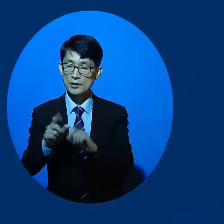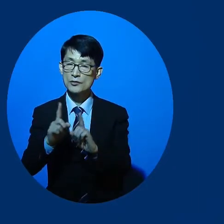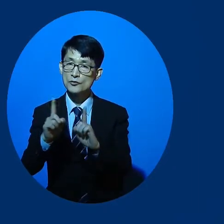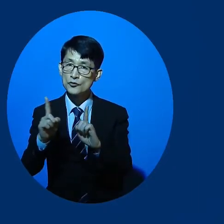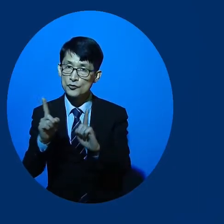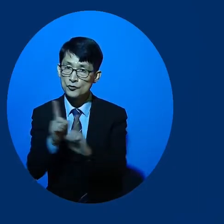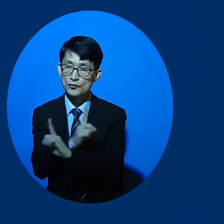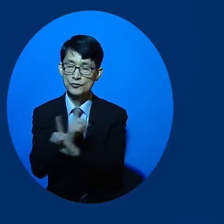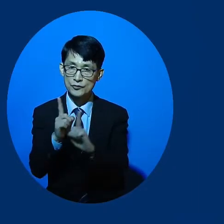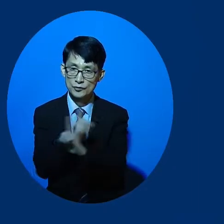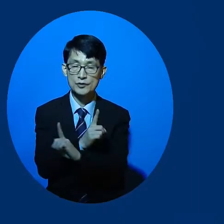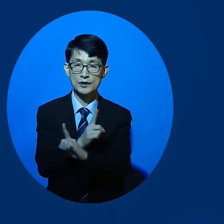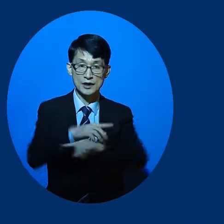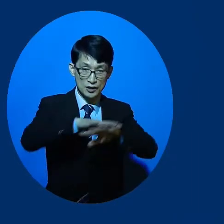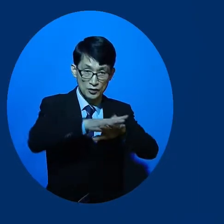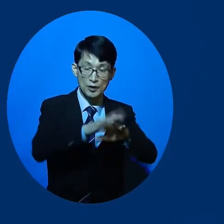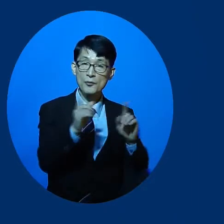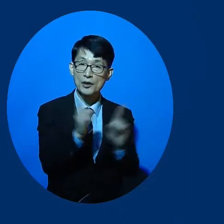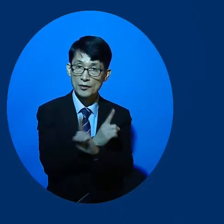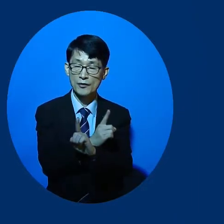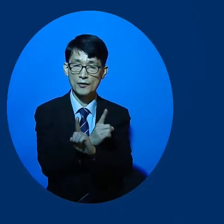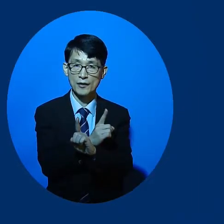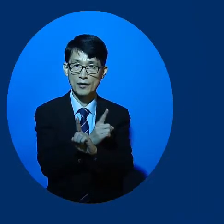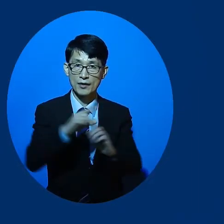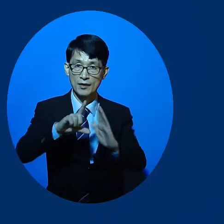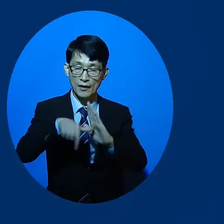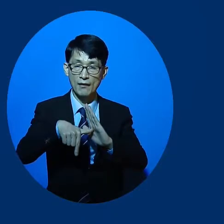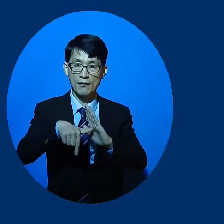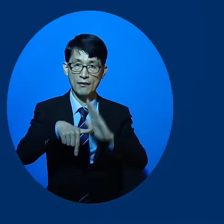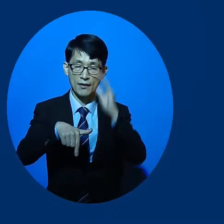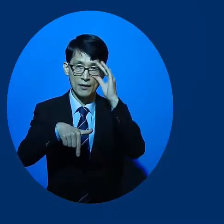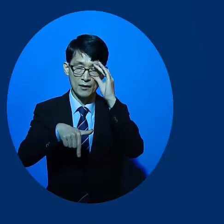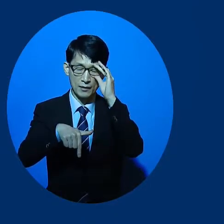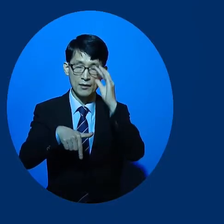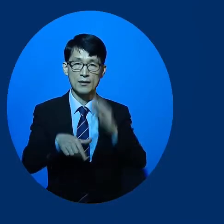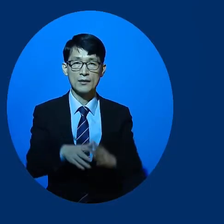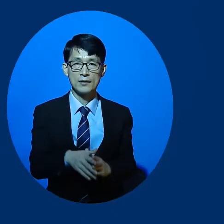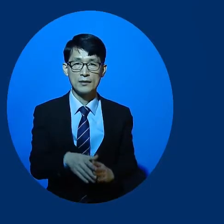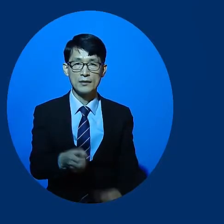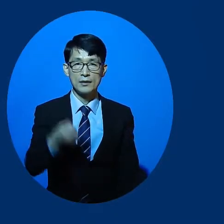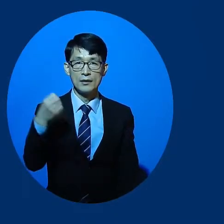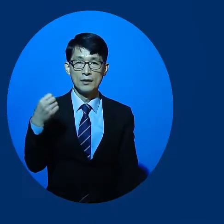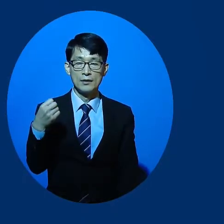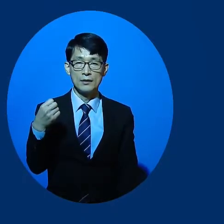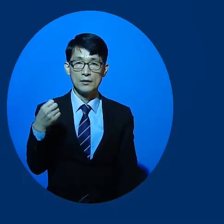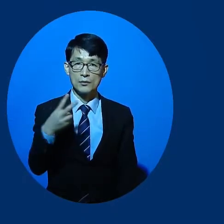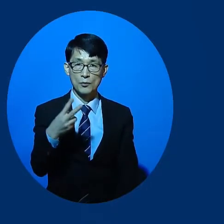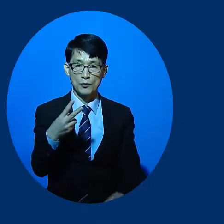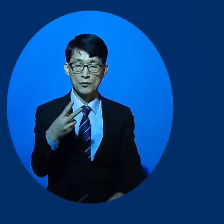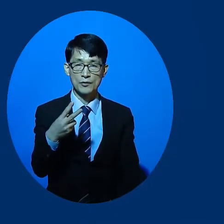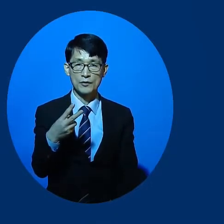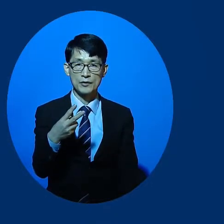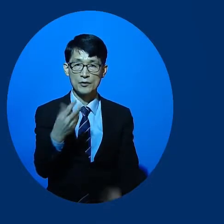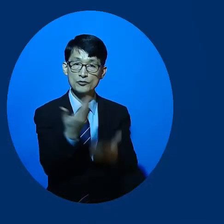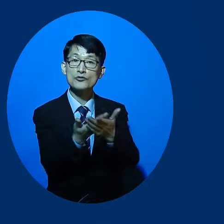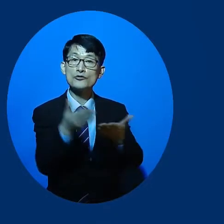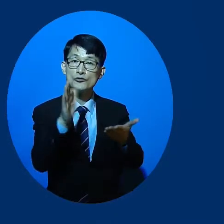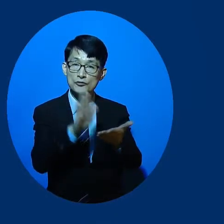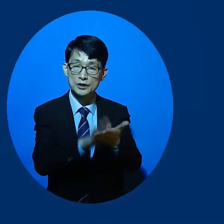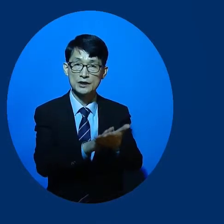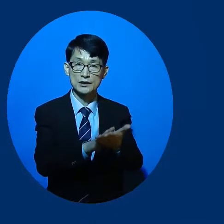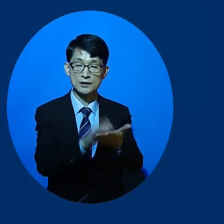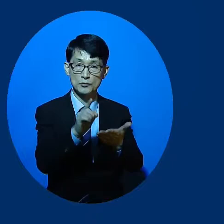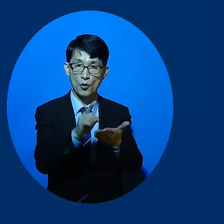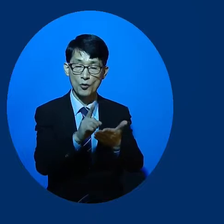설계 변경이라고 하는데 이 설계 변경 또는 그 재설계 이런 것이